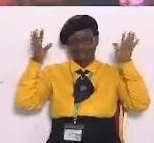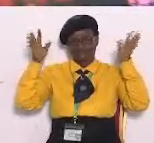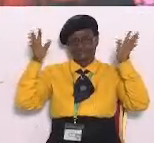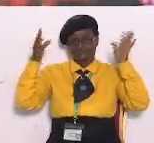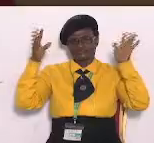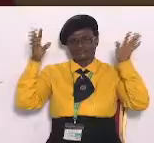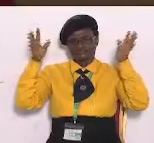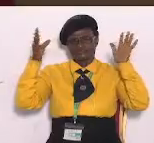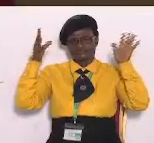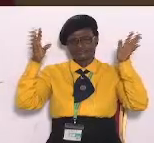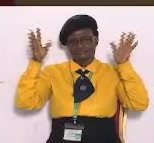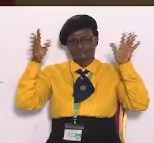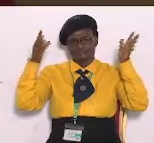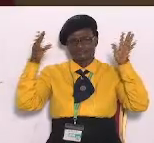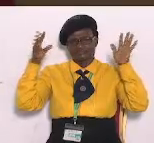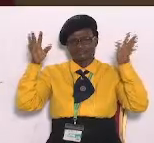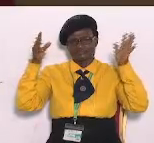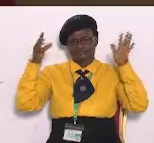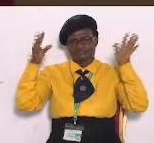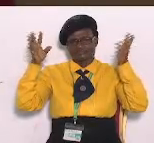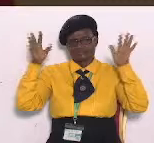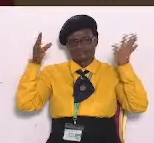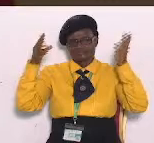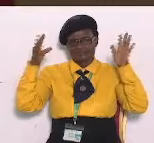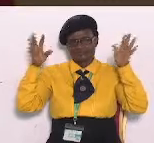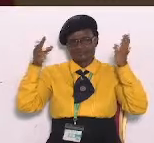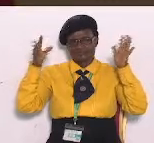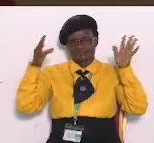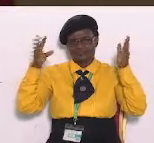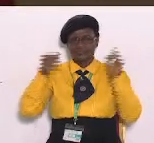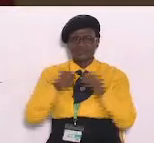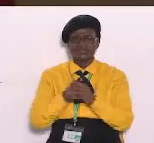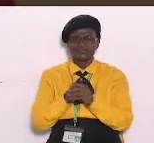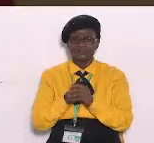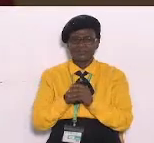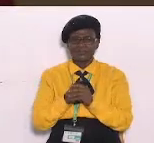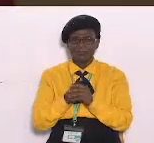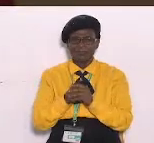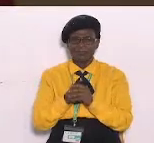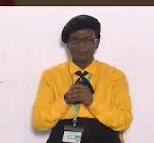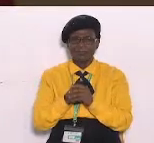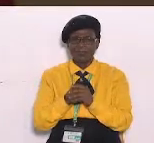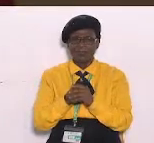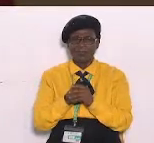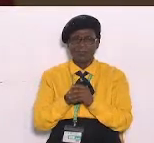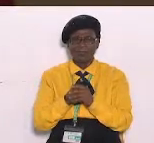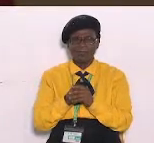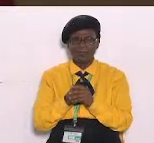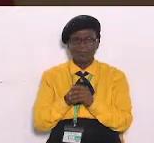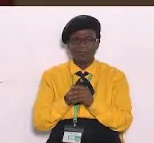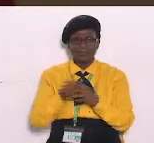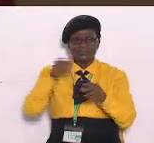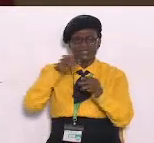père qui qui est le messager il est notre notre Dieu